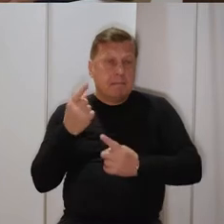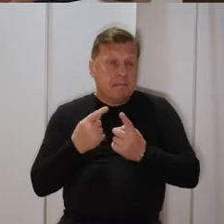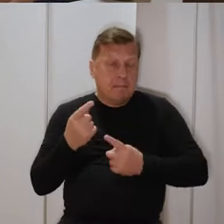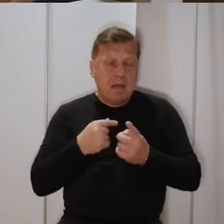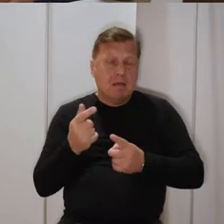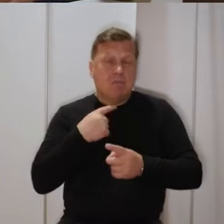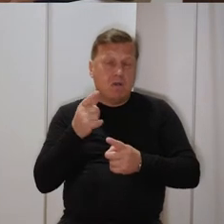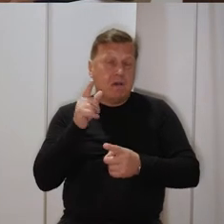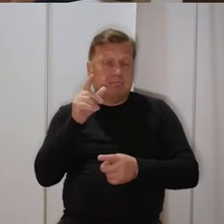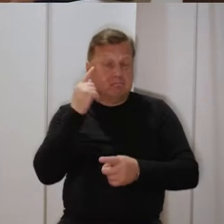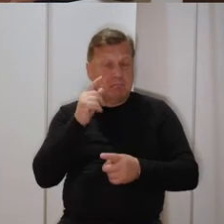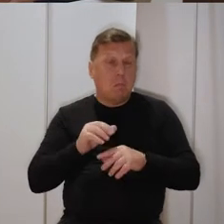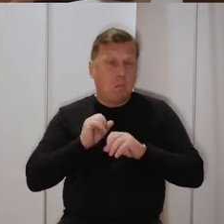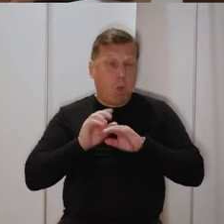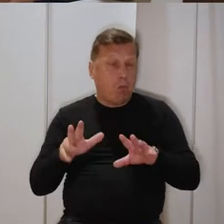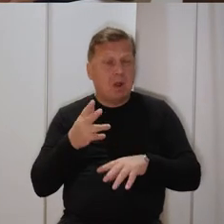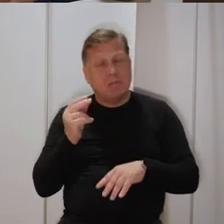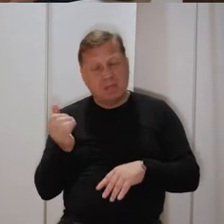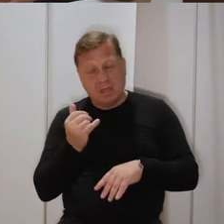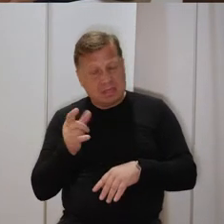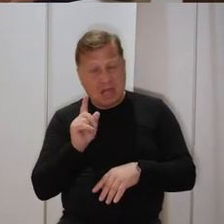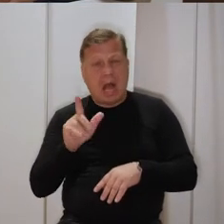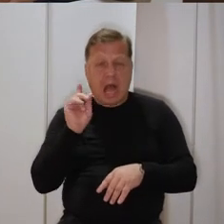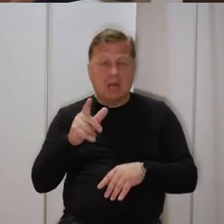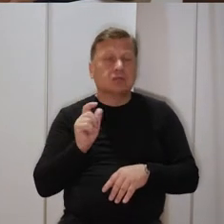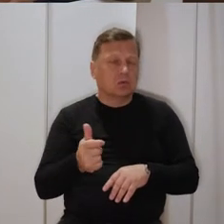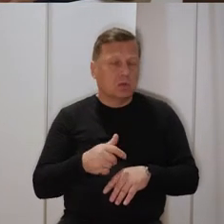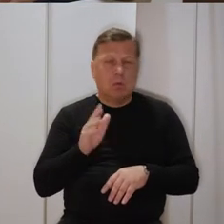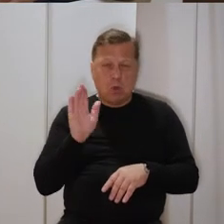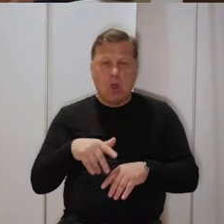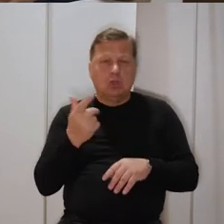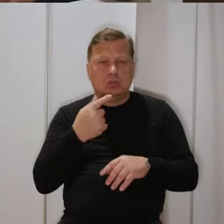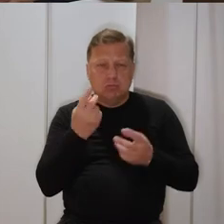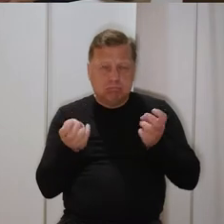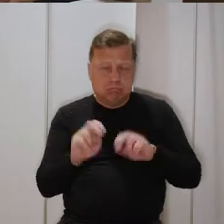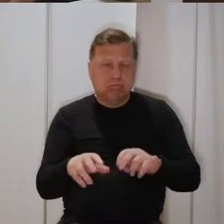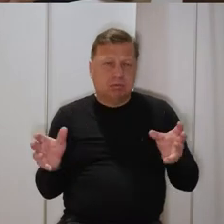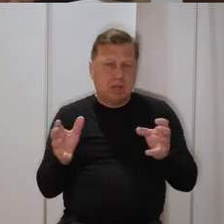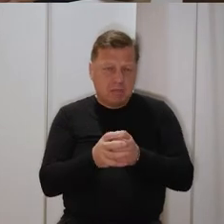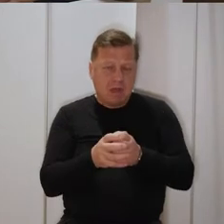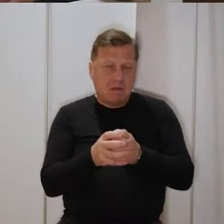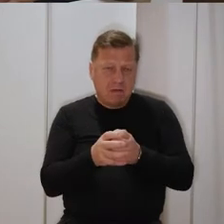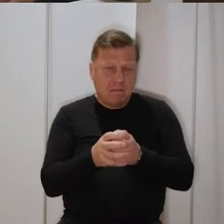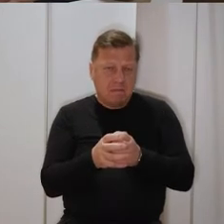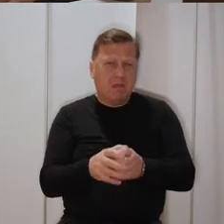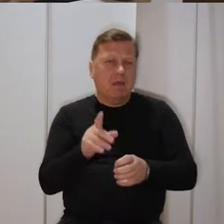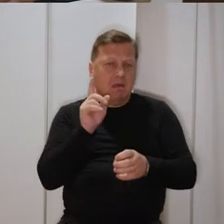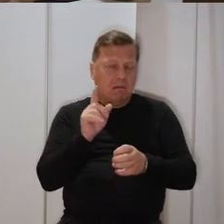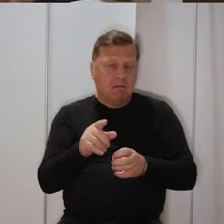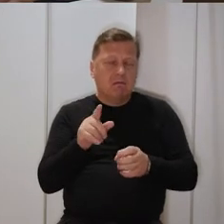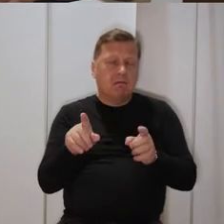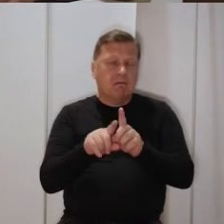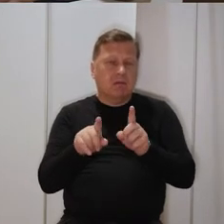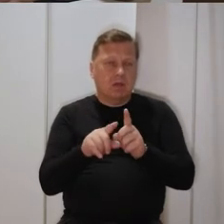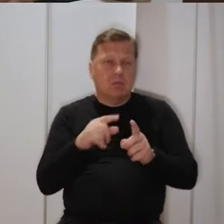jest popularna, że możemy tworzyć coś i tworzyć małą wspólnotę i kierować coś